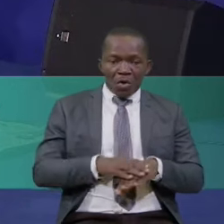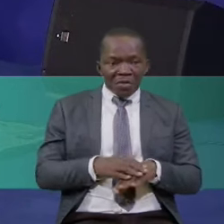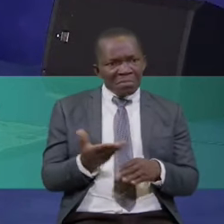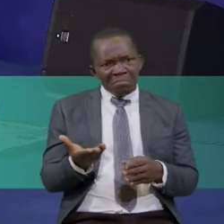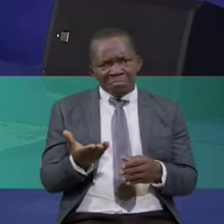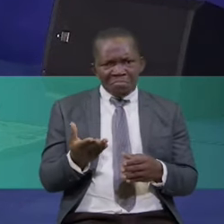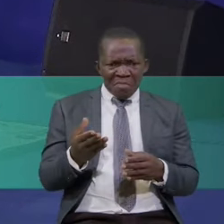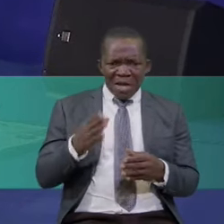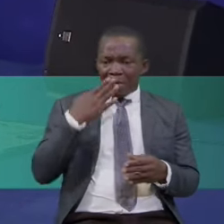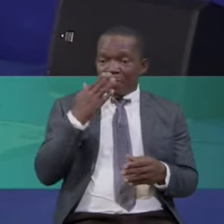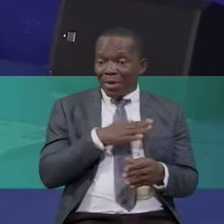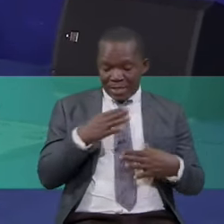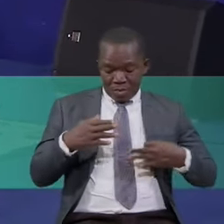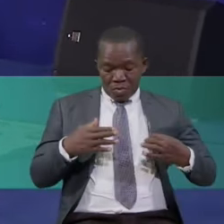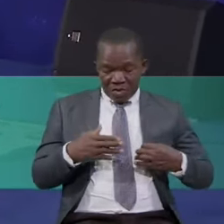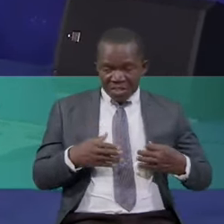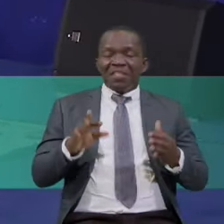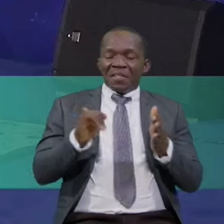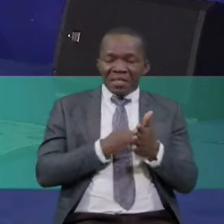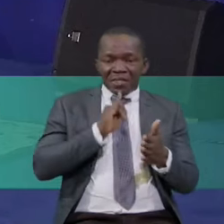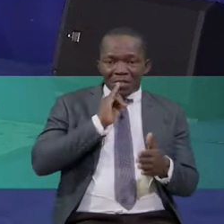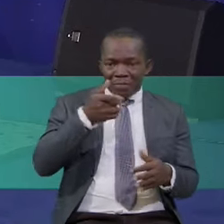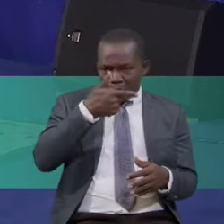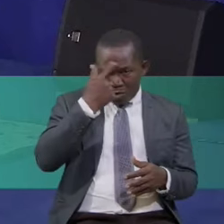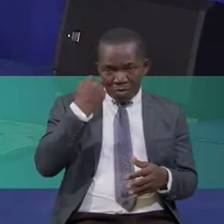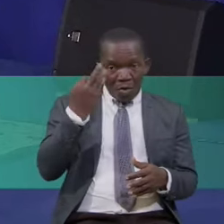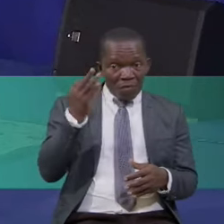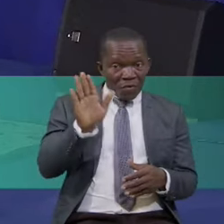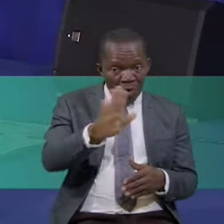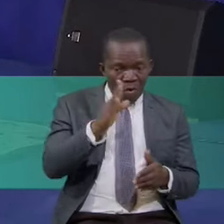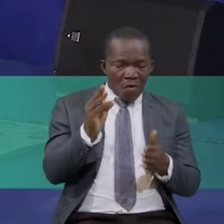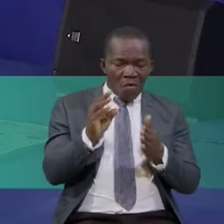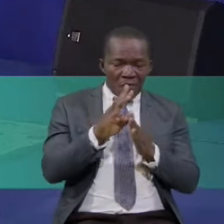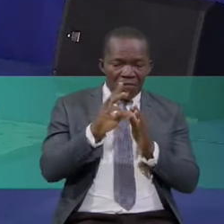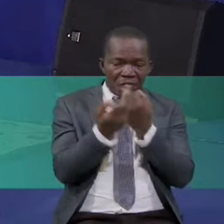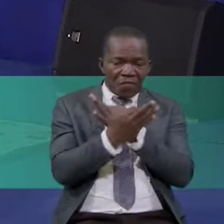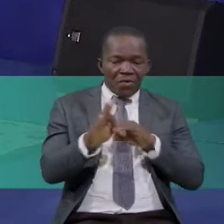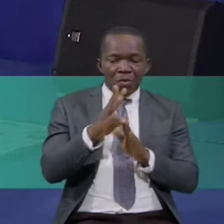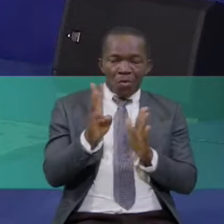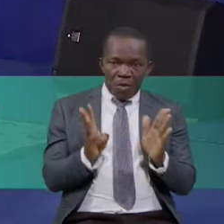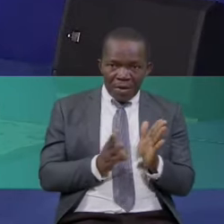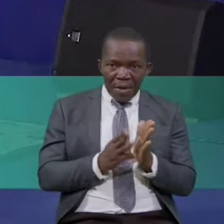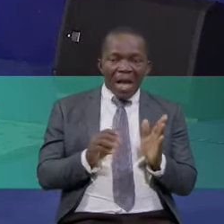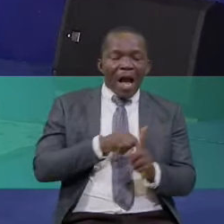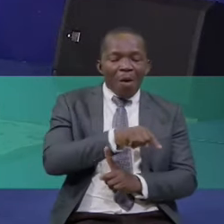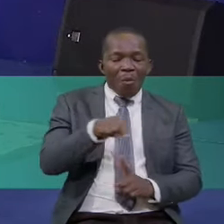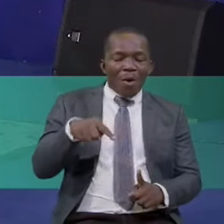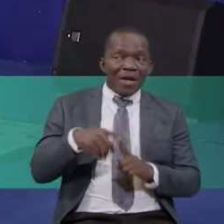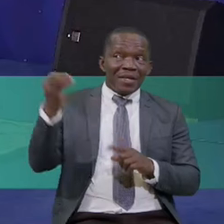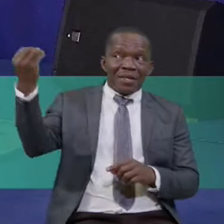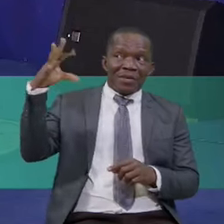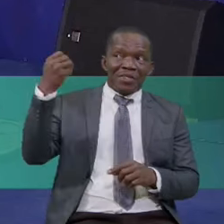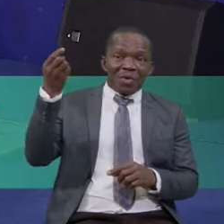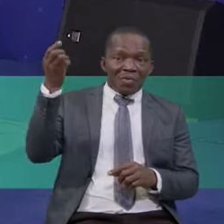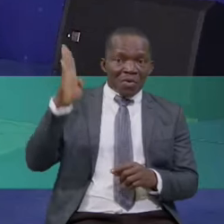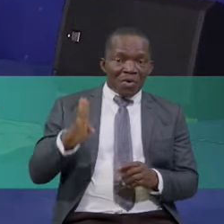c'est ton libre arbitre et c'est la même chose la grâce de Dieu est venue à nous la grâce de Dieu au salut nous a pas